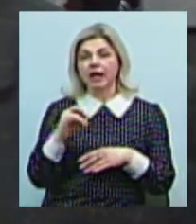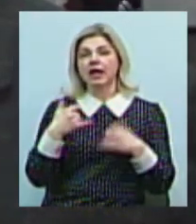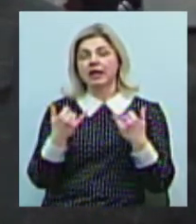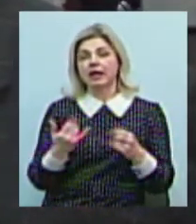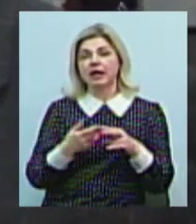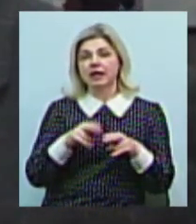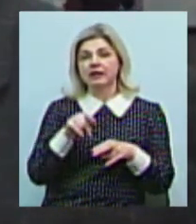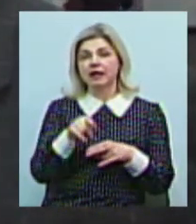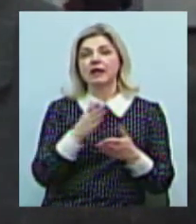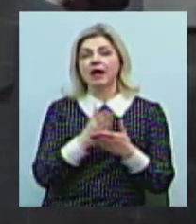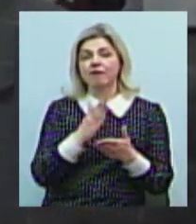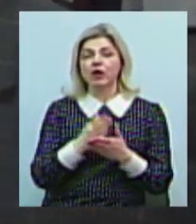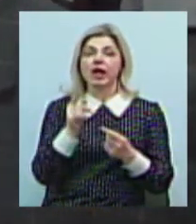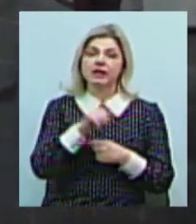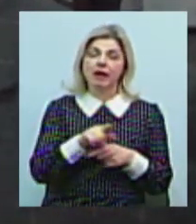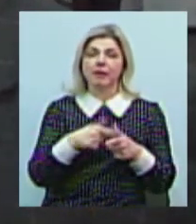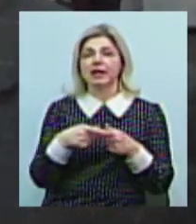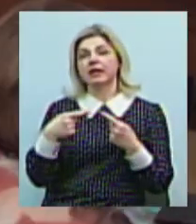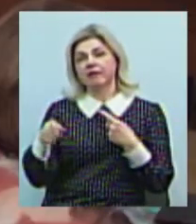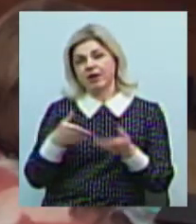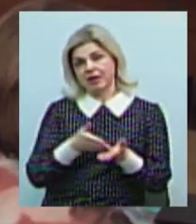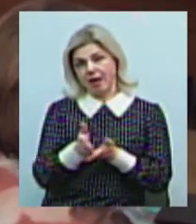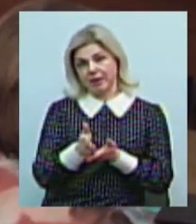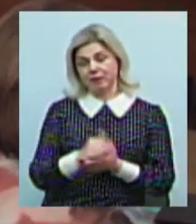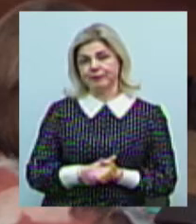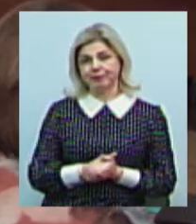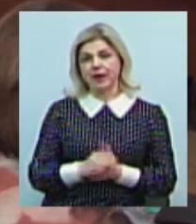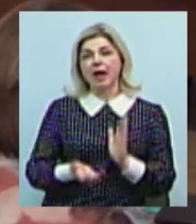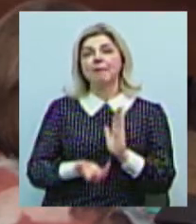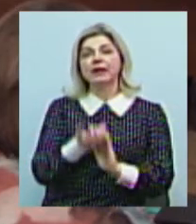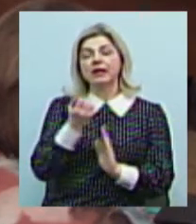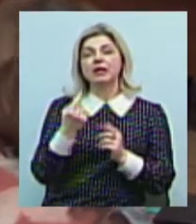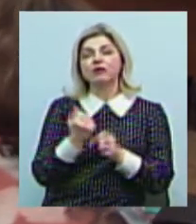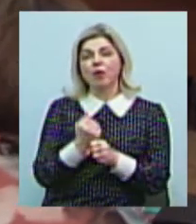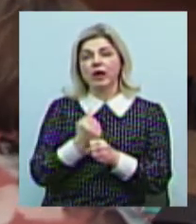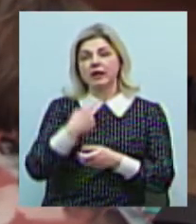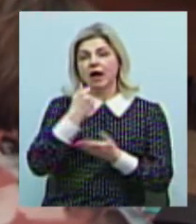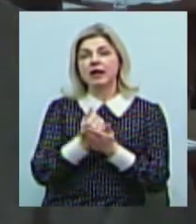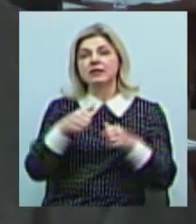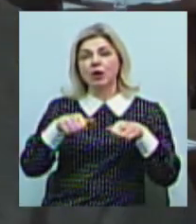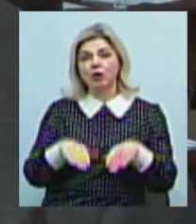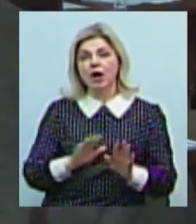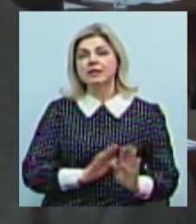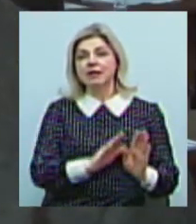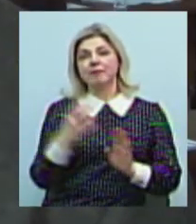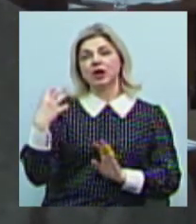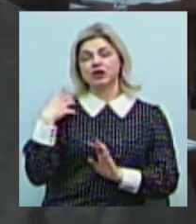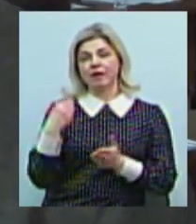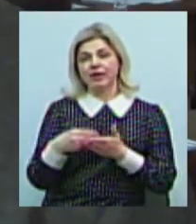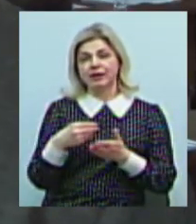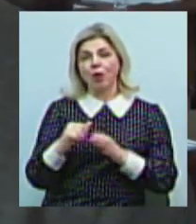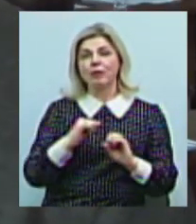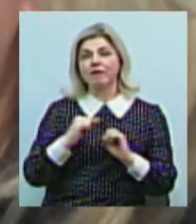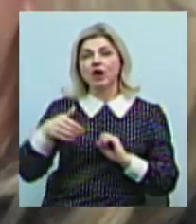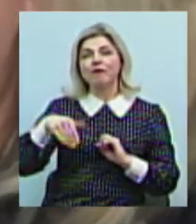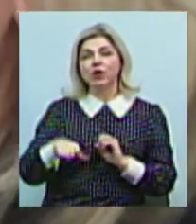міста закриті тими чи іншими програмними напрямами. Підтримує створення резолюції заступниця начальника фінансового управління